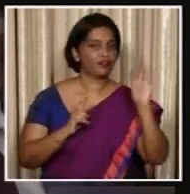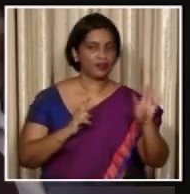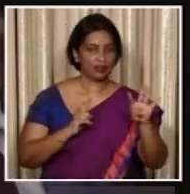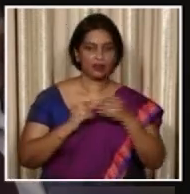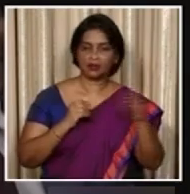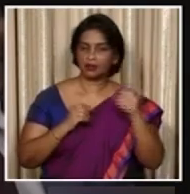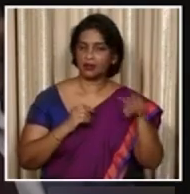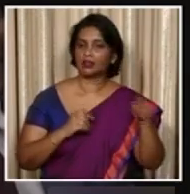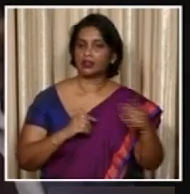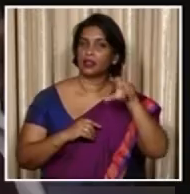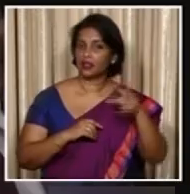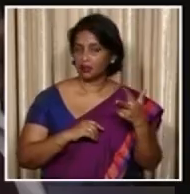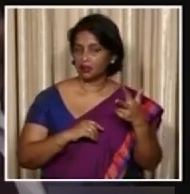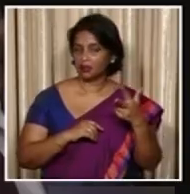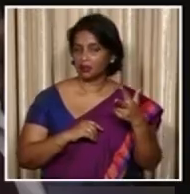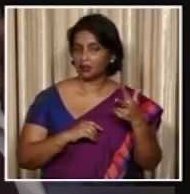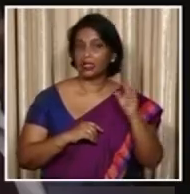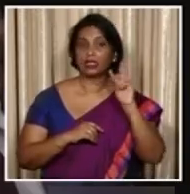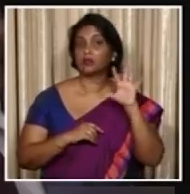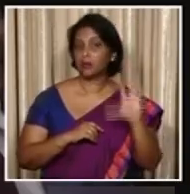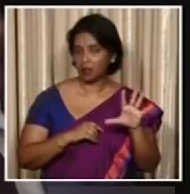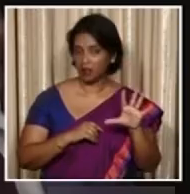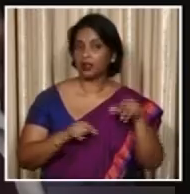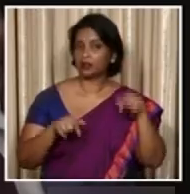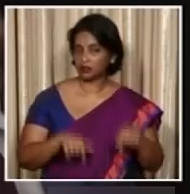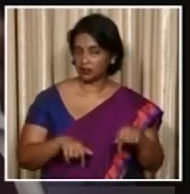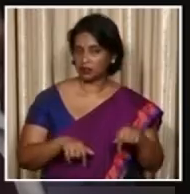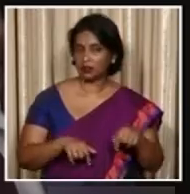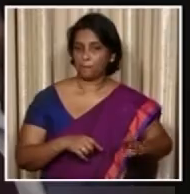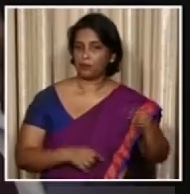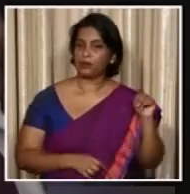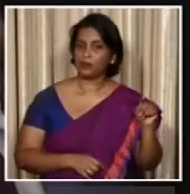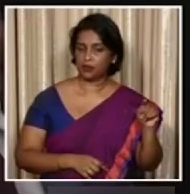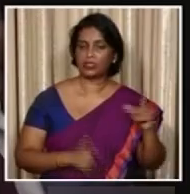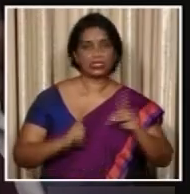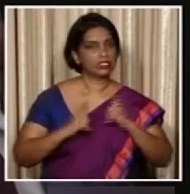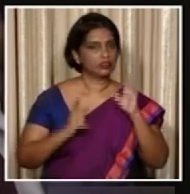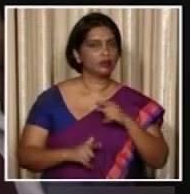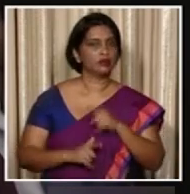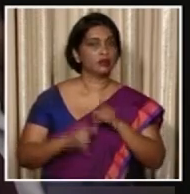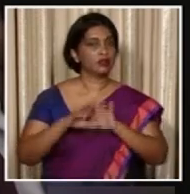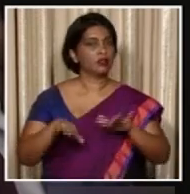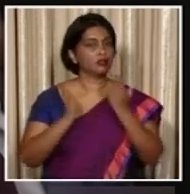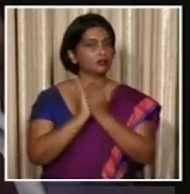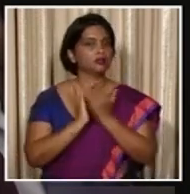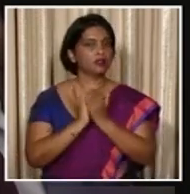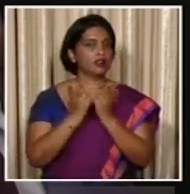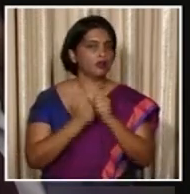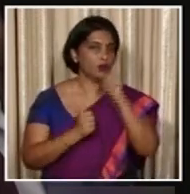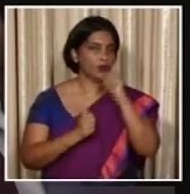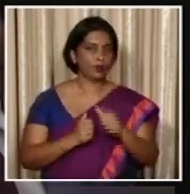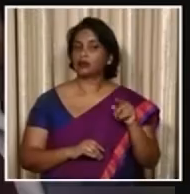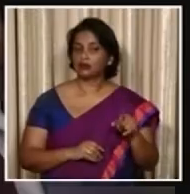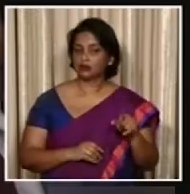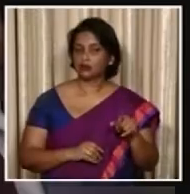വിധിയടമ അപേ 2835 ക് ദനട ബംഗ്ലാദേശേ ജീവത് വേണോ ശിശുങ്കേ സംഖ്യാവ അപ്പിട നിശ്ചയാകാരവ ലബാ ഗന്ന